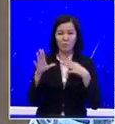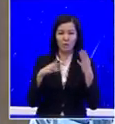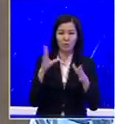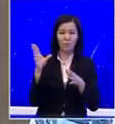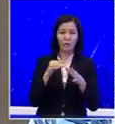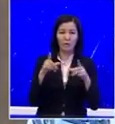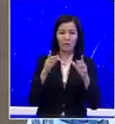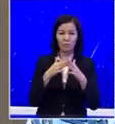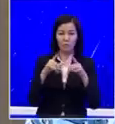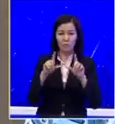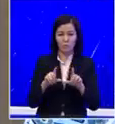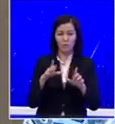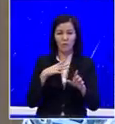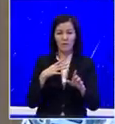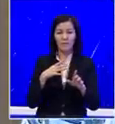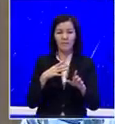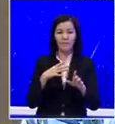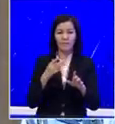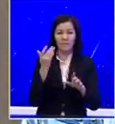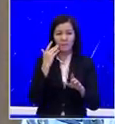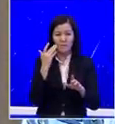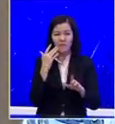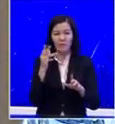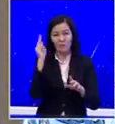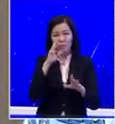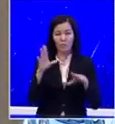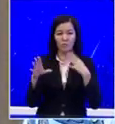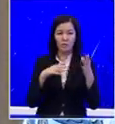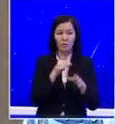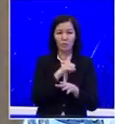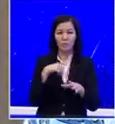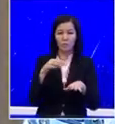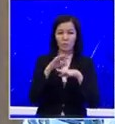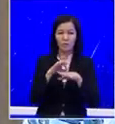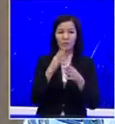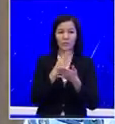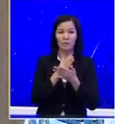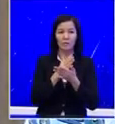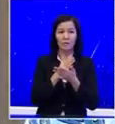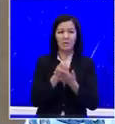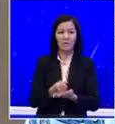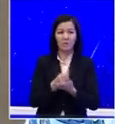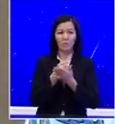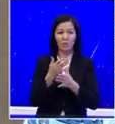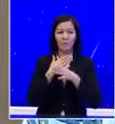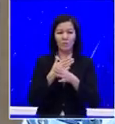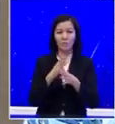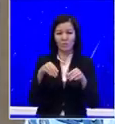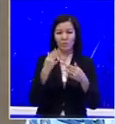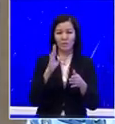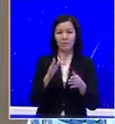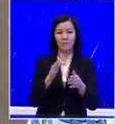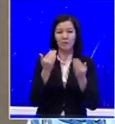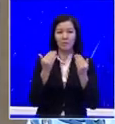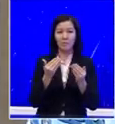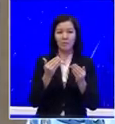үйде қазір постоянно оқу жаттығуын өз постоянно өткізіп жатыр. Қолдап отырамыз біз.